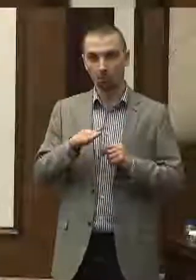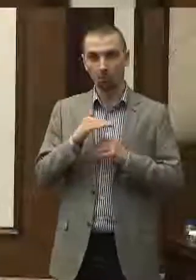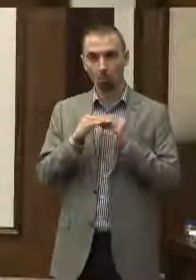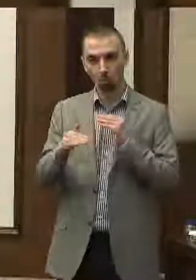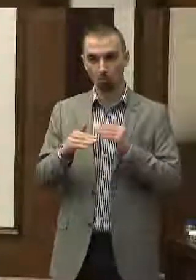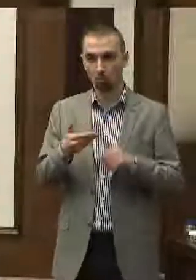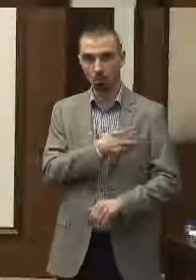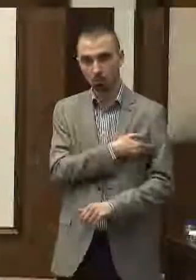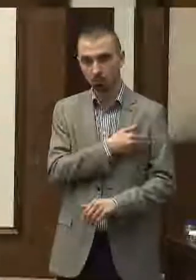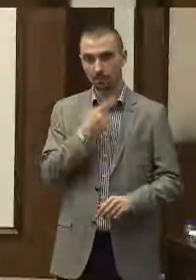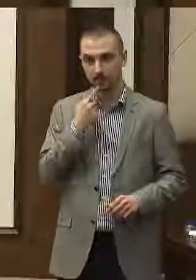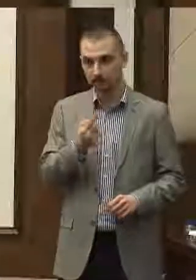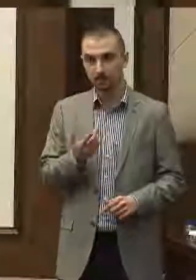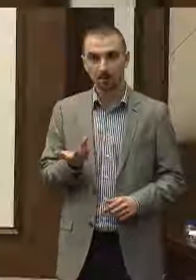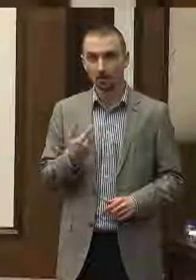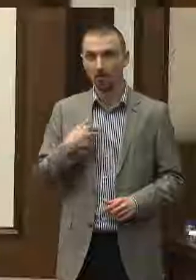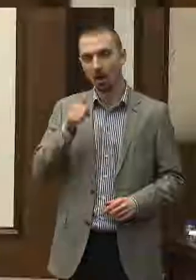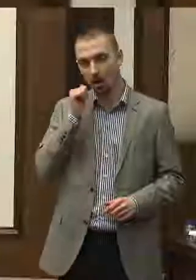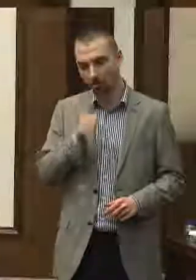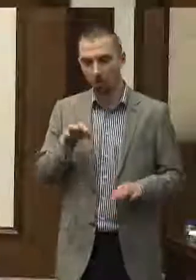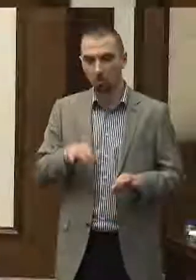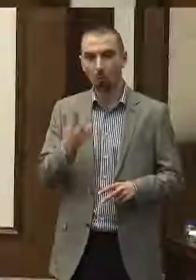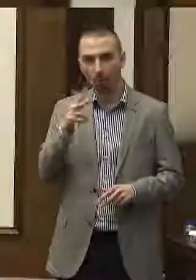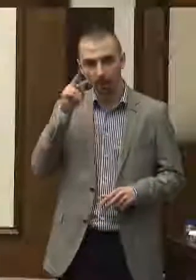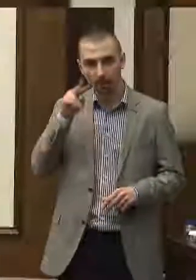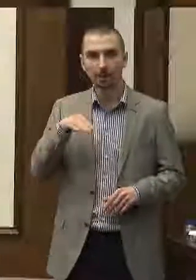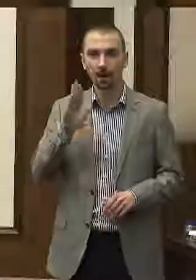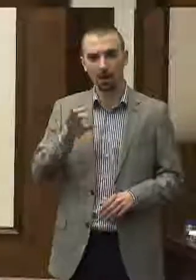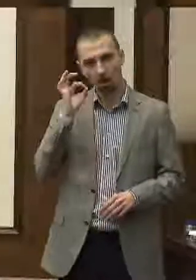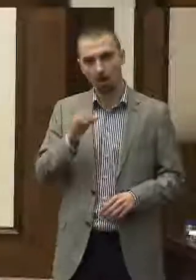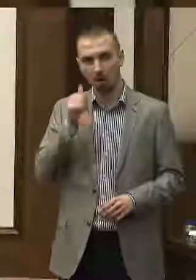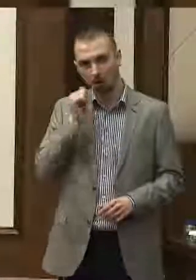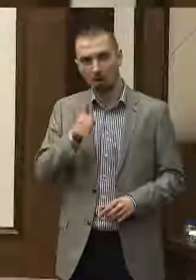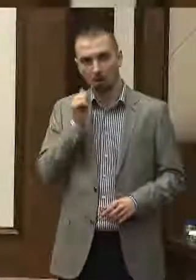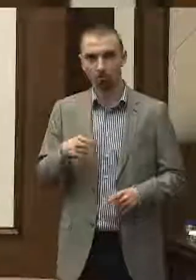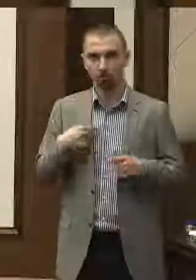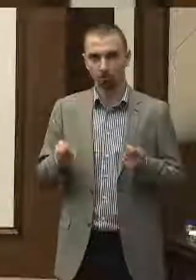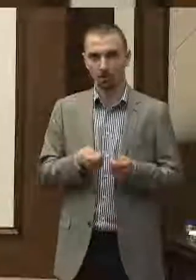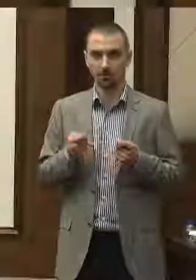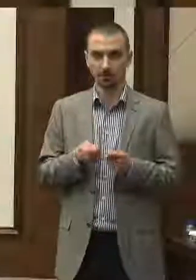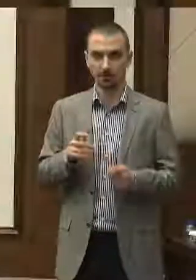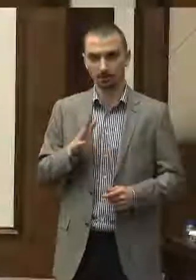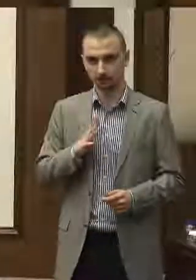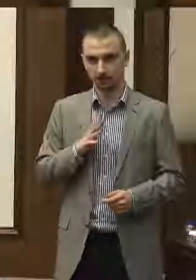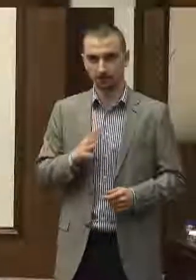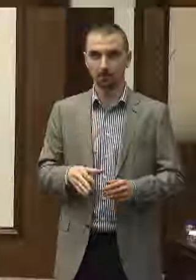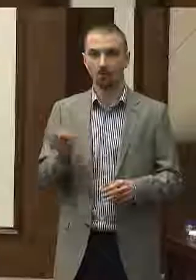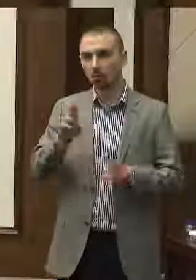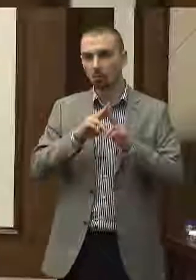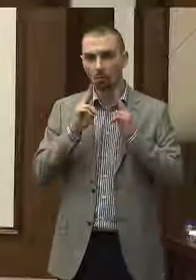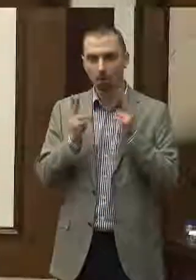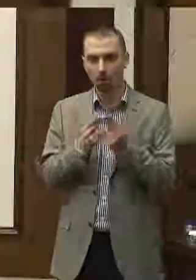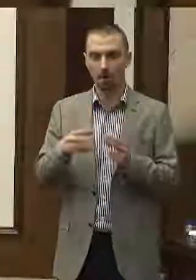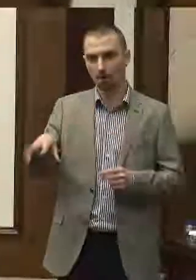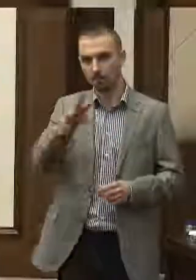diyoruz. Bize her gün bugün için önemli. Sadece bugün değil, her gün önemli ve her gün anılması gereken, her gün yanlarında